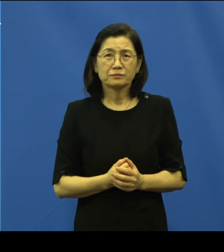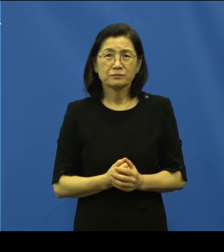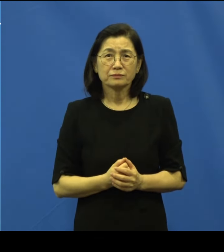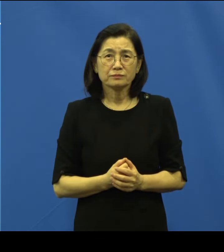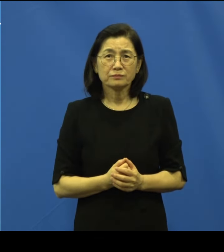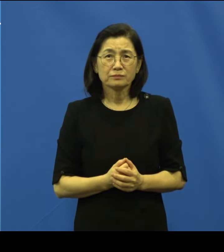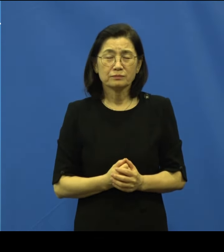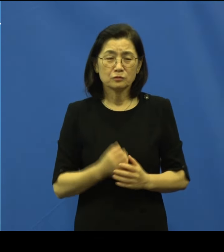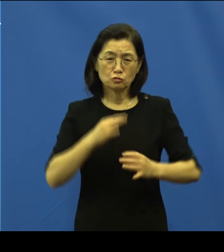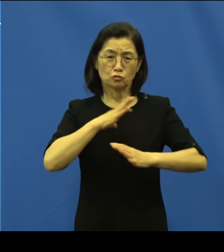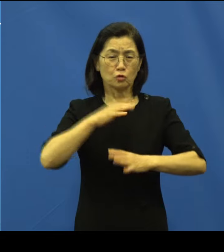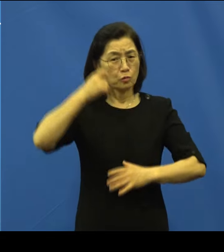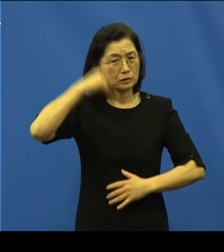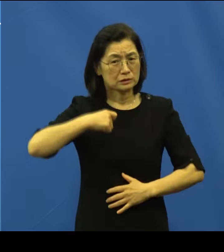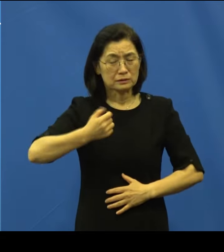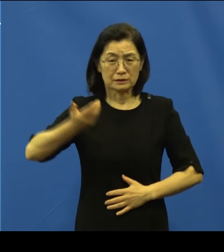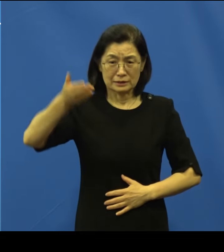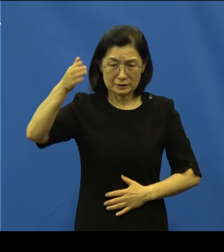어떻게 다룰 거냐는 거예요.